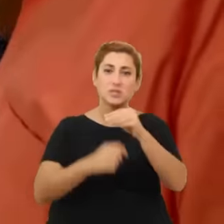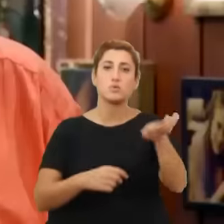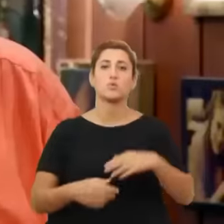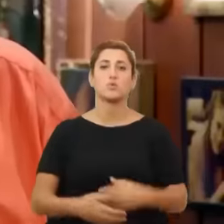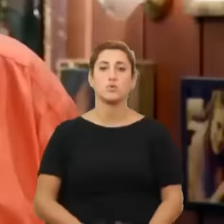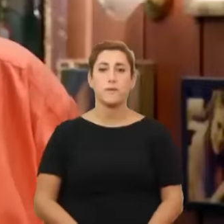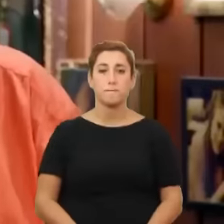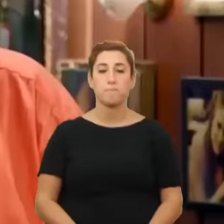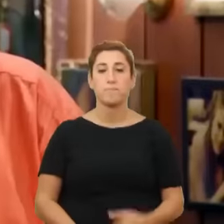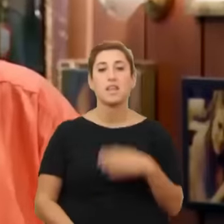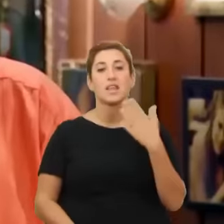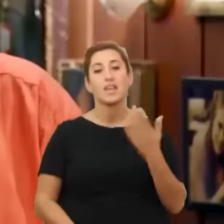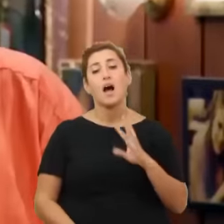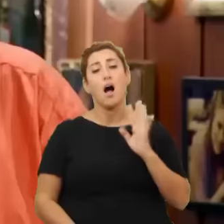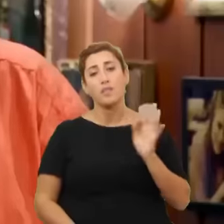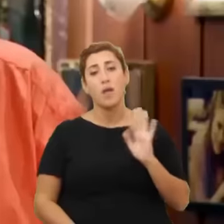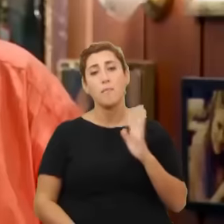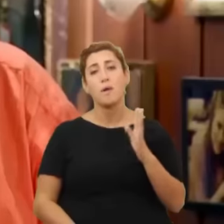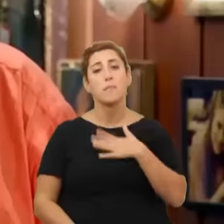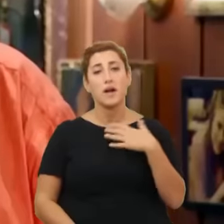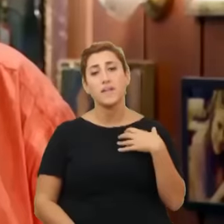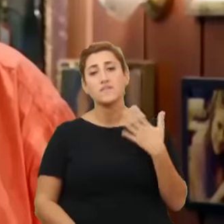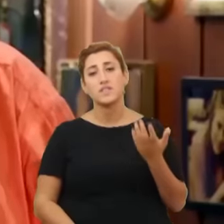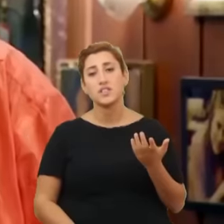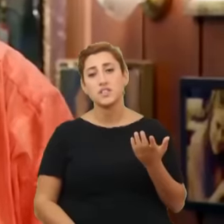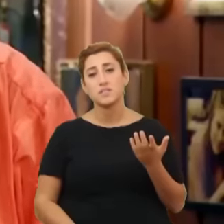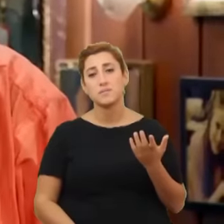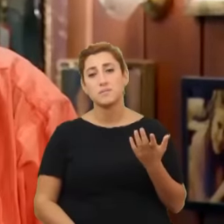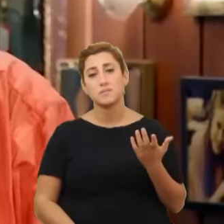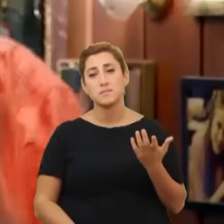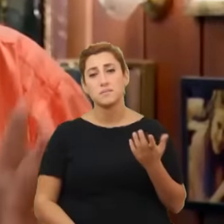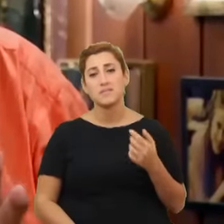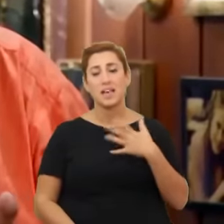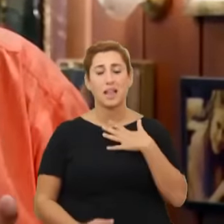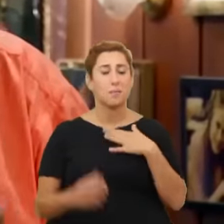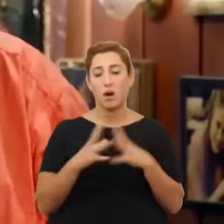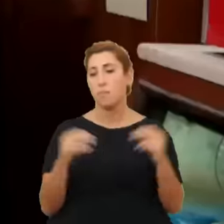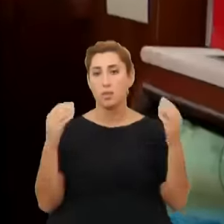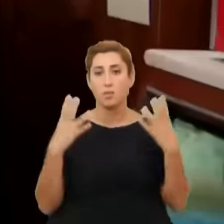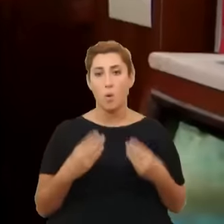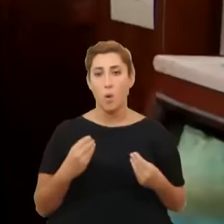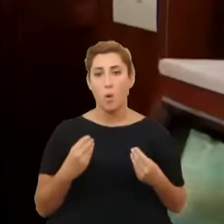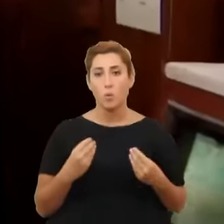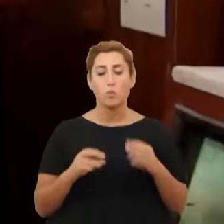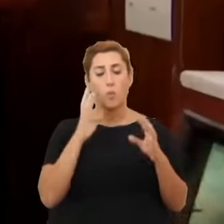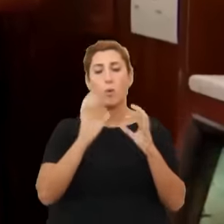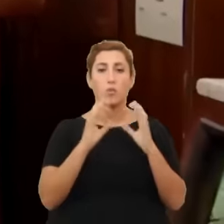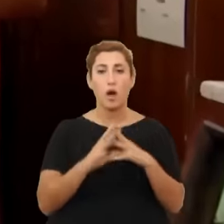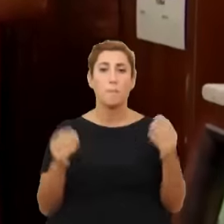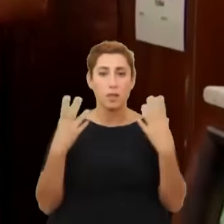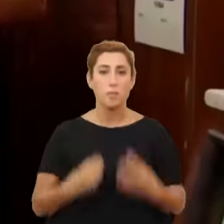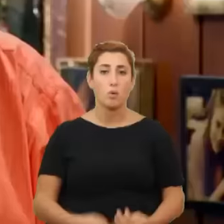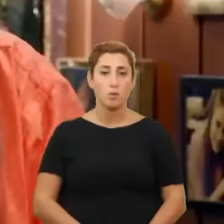çocuğun. Ya evet tamam anacığım. Ya kendimi kaybettim. Kontrolümü